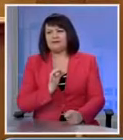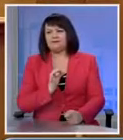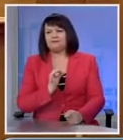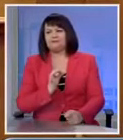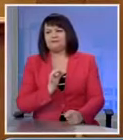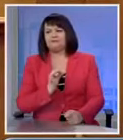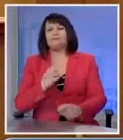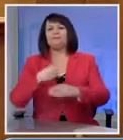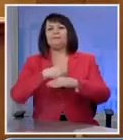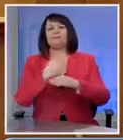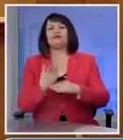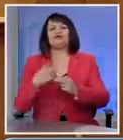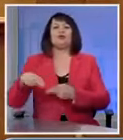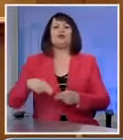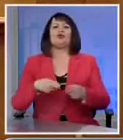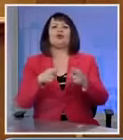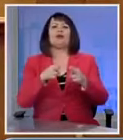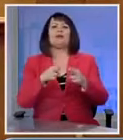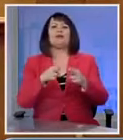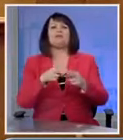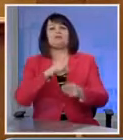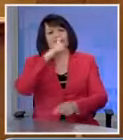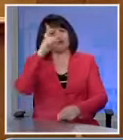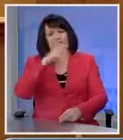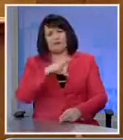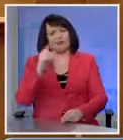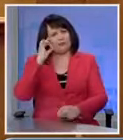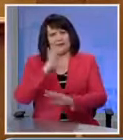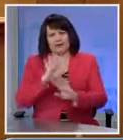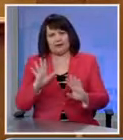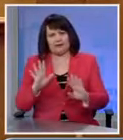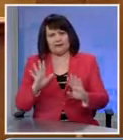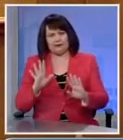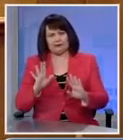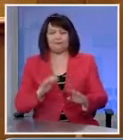με το Πασό και το Ποτάμι είναι κάτι το οποίο δυσκολεύομαι κατανοήσω.